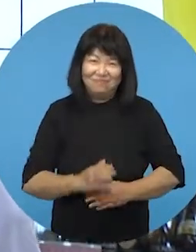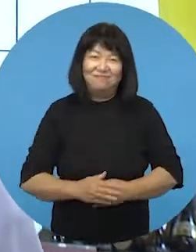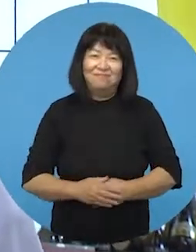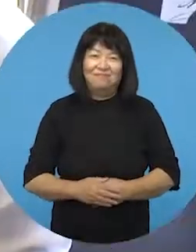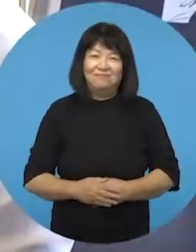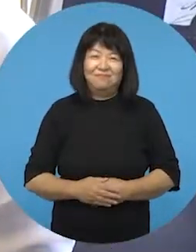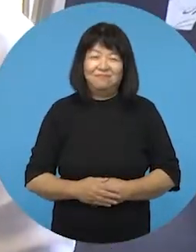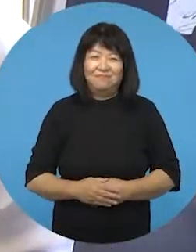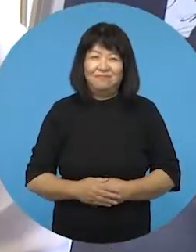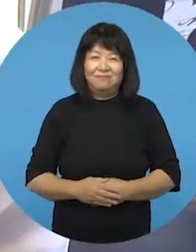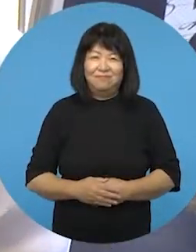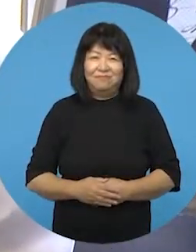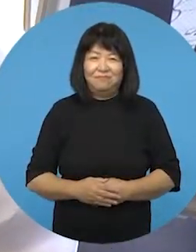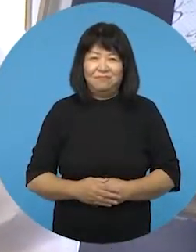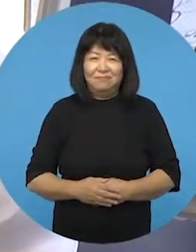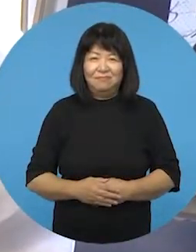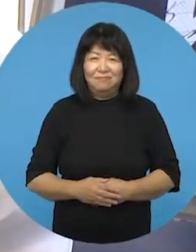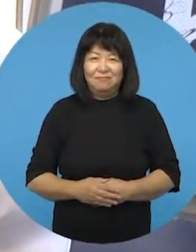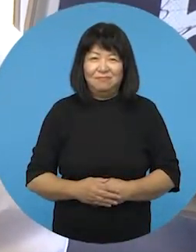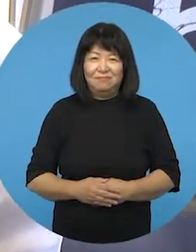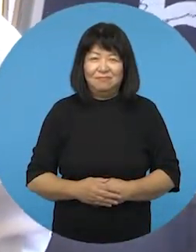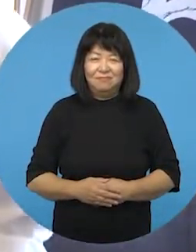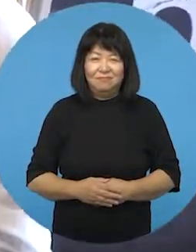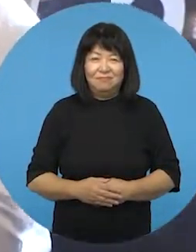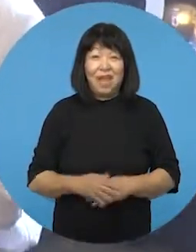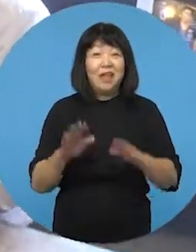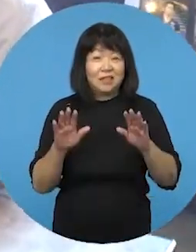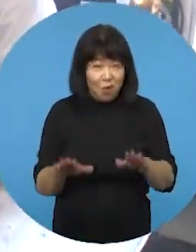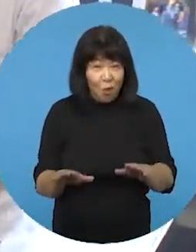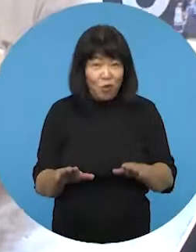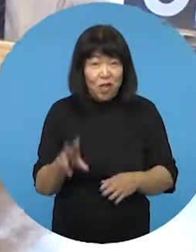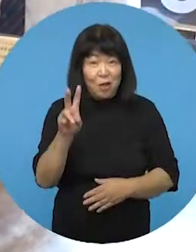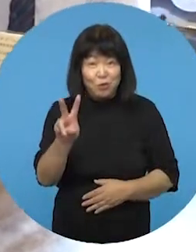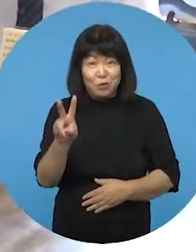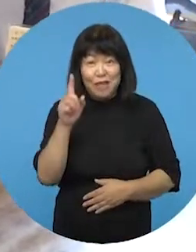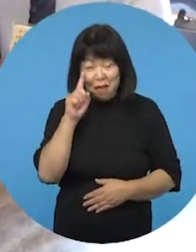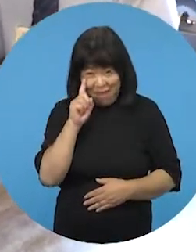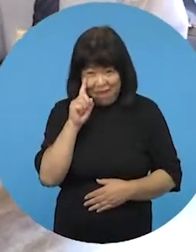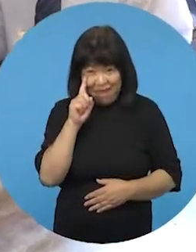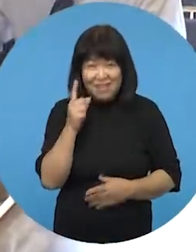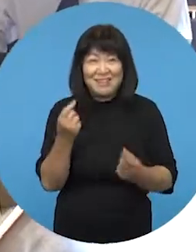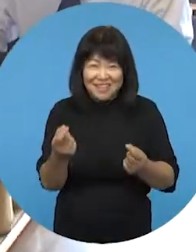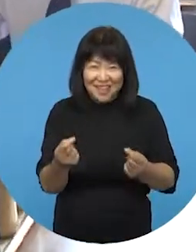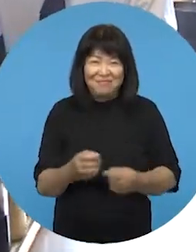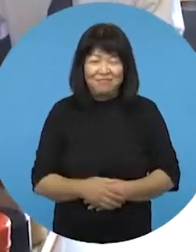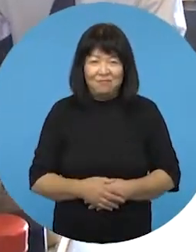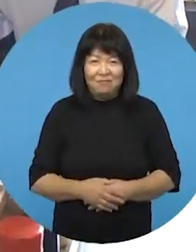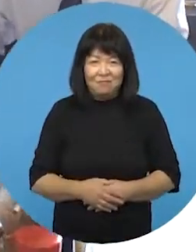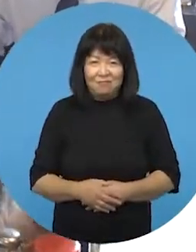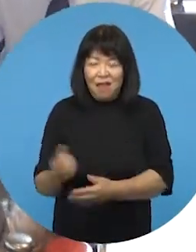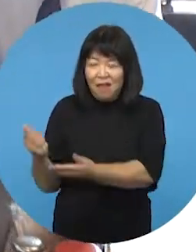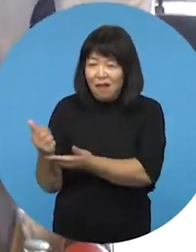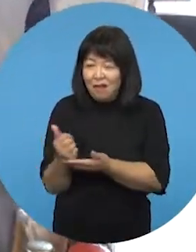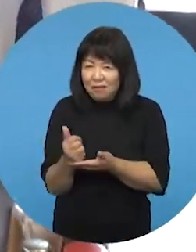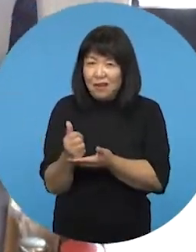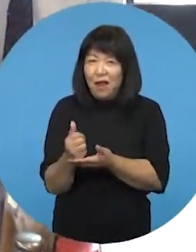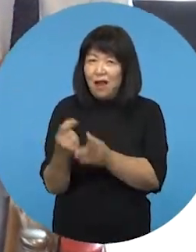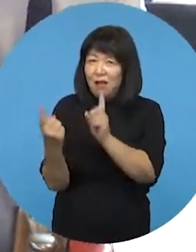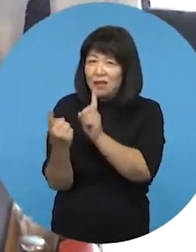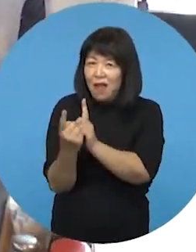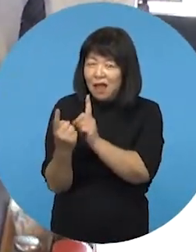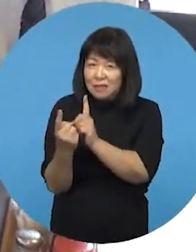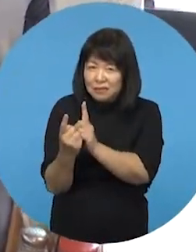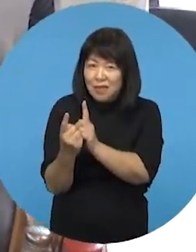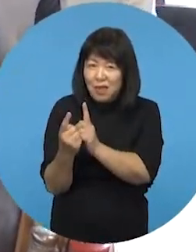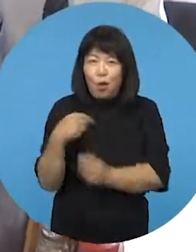い、 はい、じゃあ今日で2日目ですね。 はい、 接客時に心がけてることと